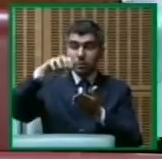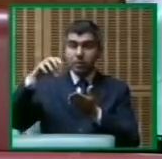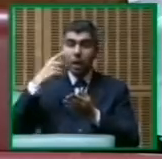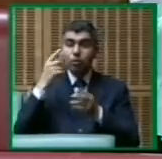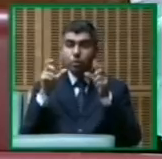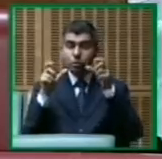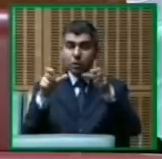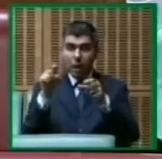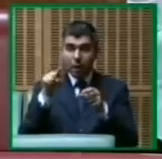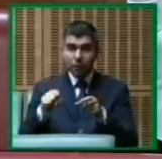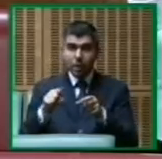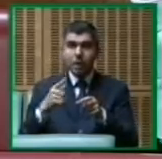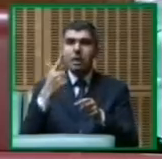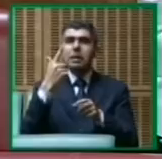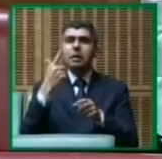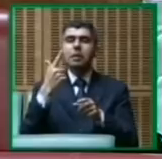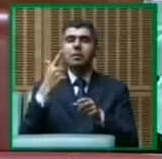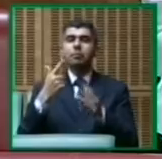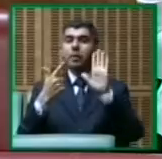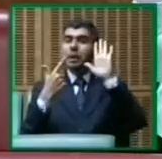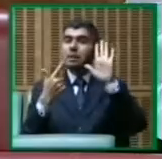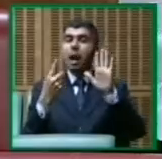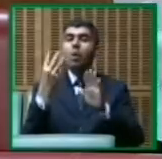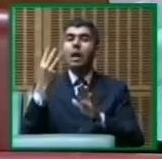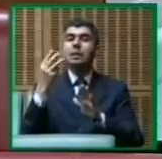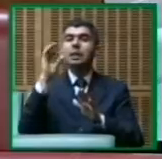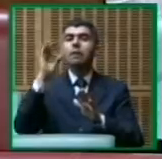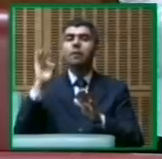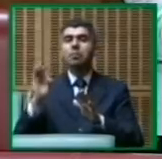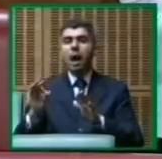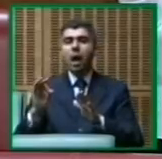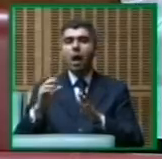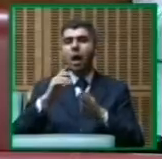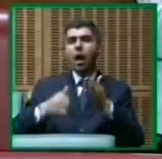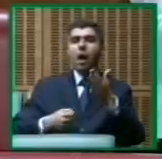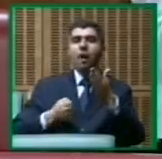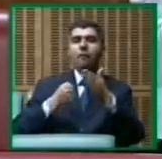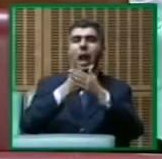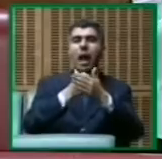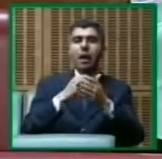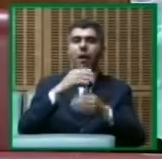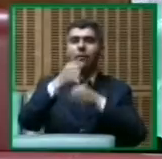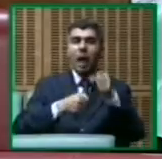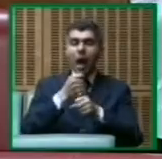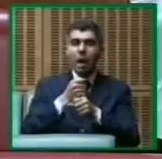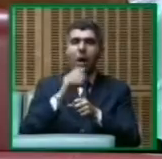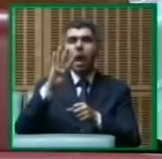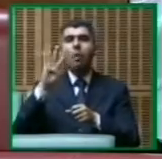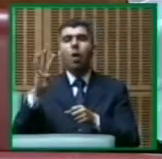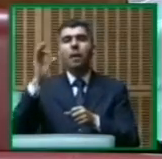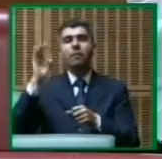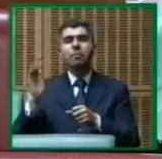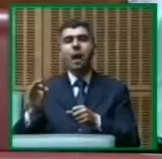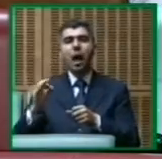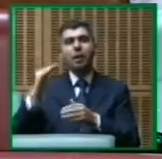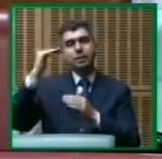الحضاري تمثل 37%، ومن هنا لاخر السنه ترجع 44%، ولكن هذا ما كافيش لانه عندنا كي قلت